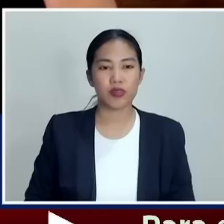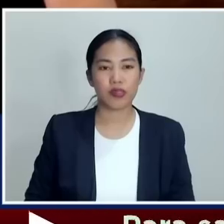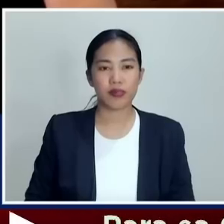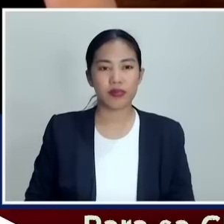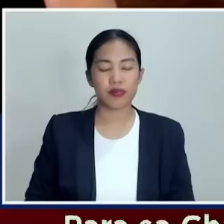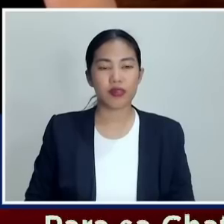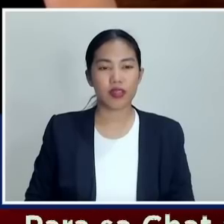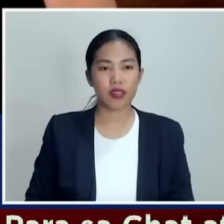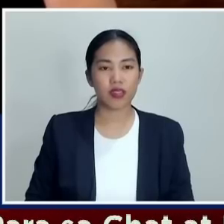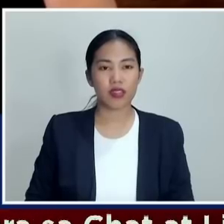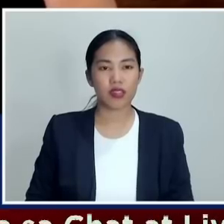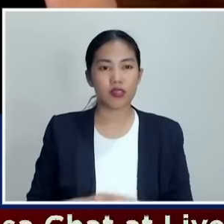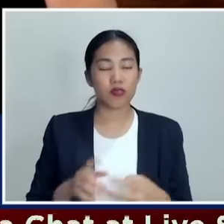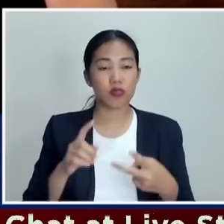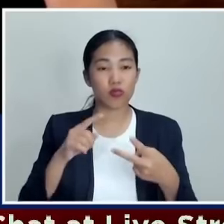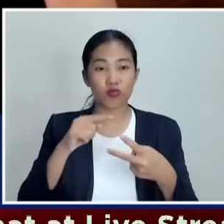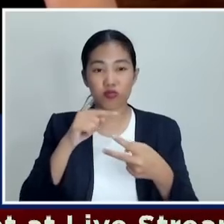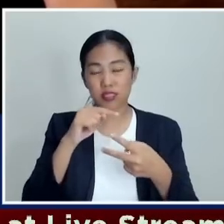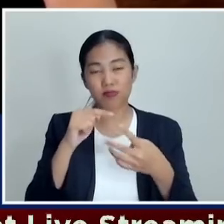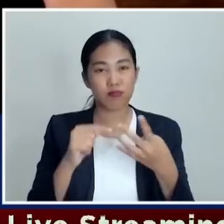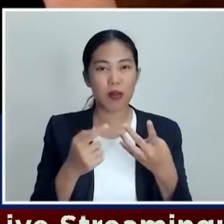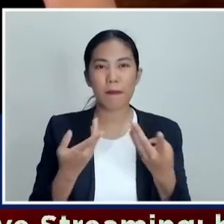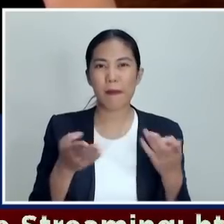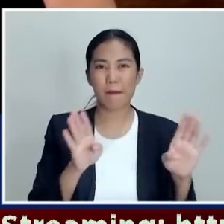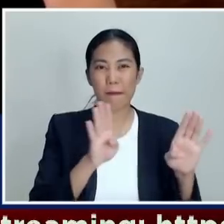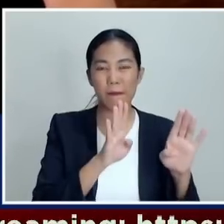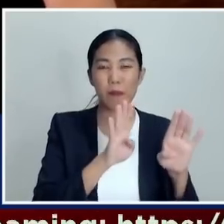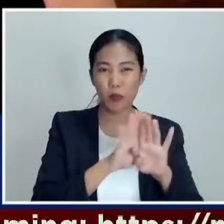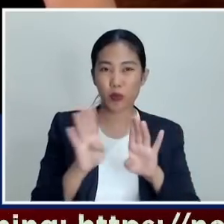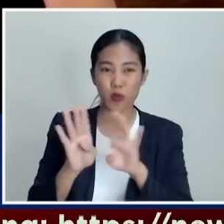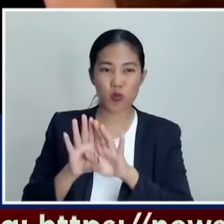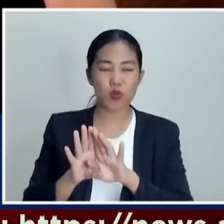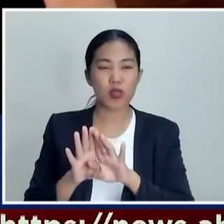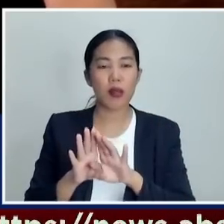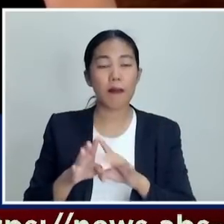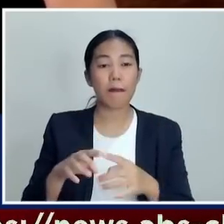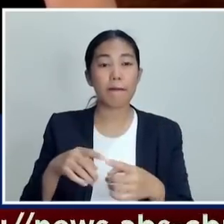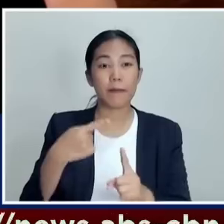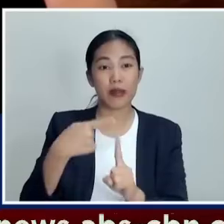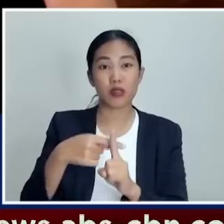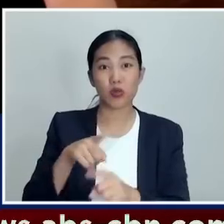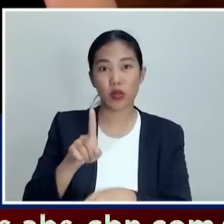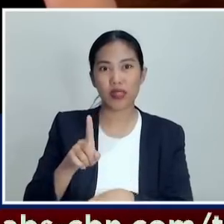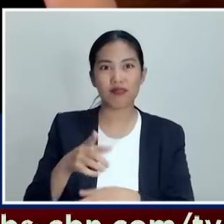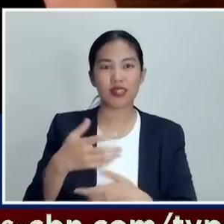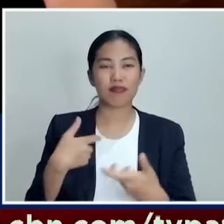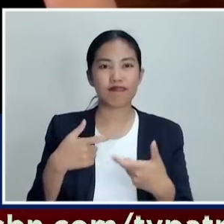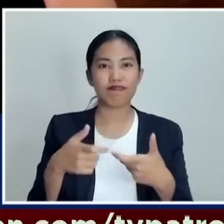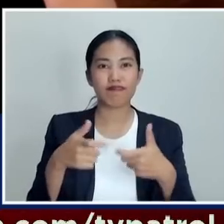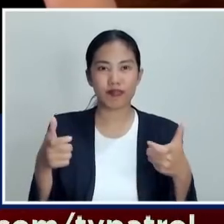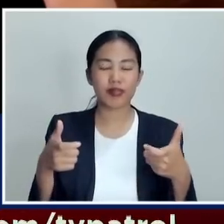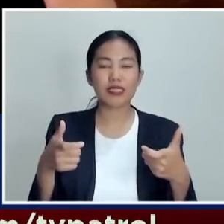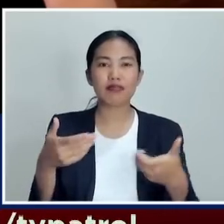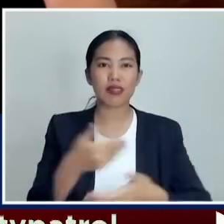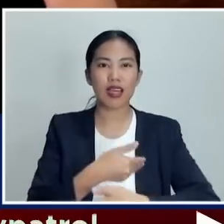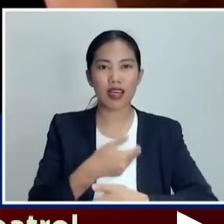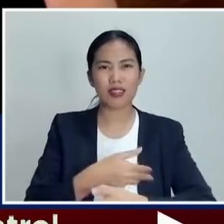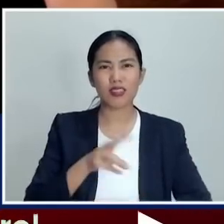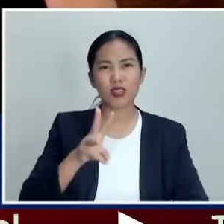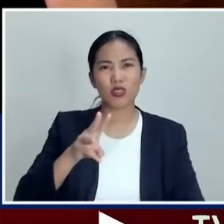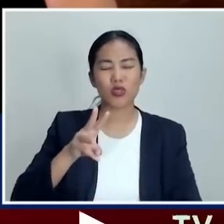Silicon Valley Bank at saka po yung Signature Bank. Tapos po yung isang malaking bank, yung Credit Suisse, no? So sabihin na po natin na parang